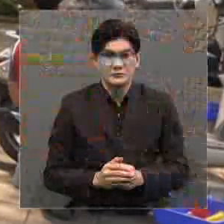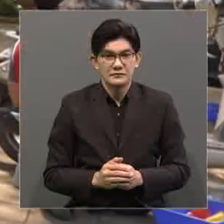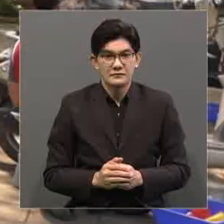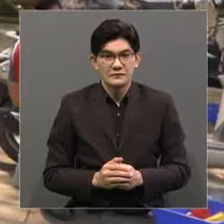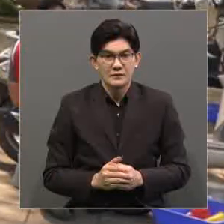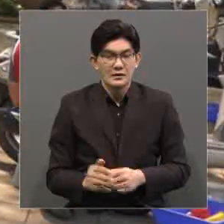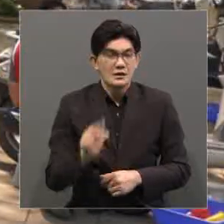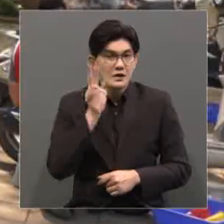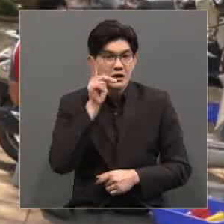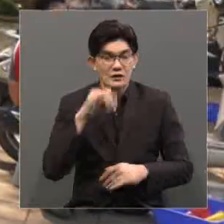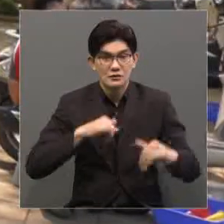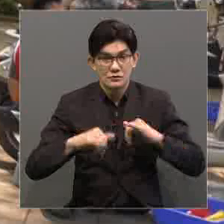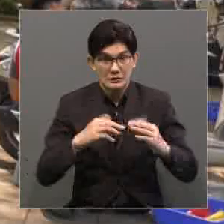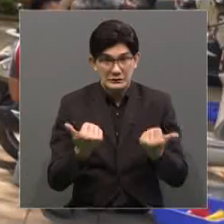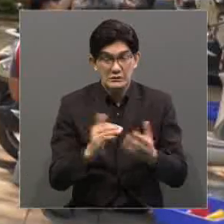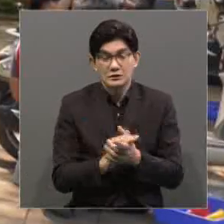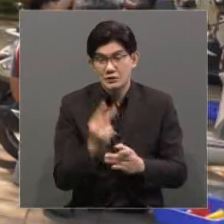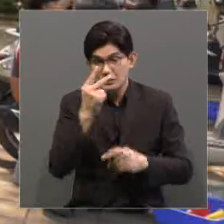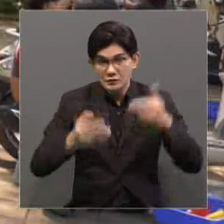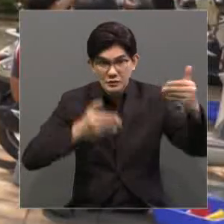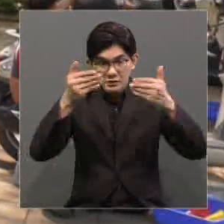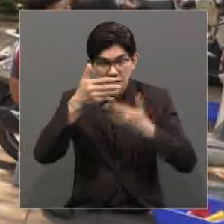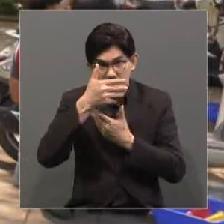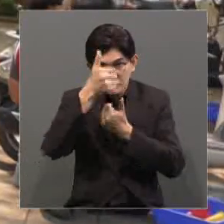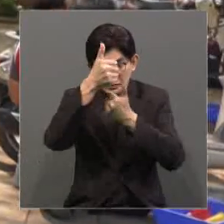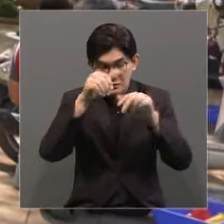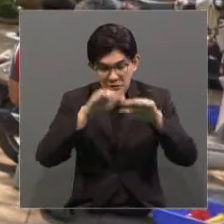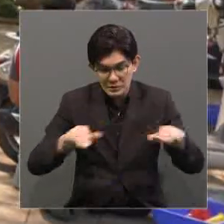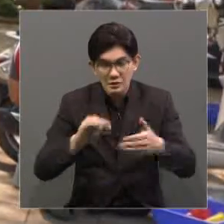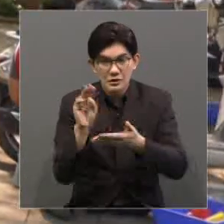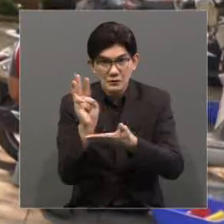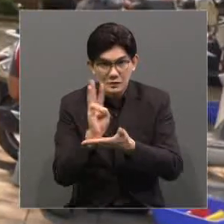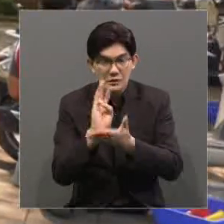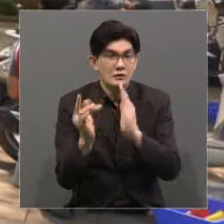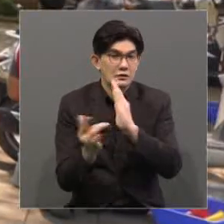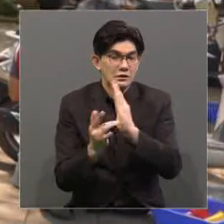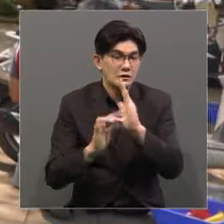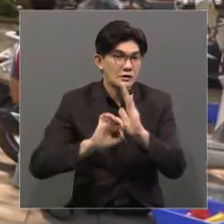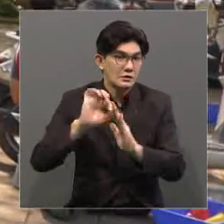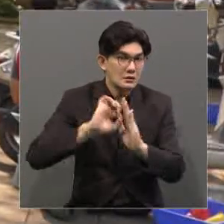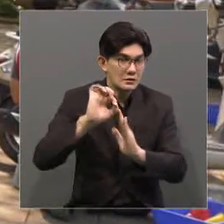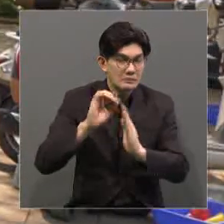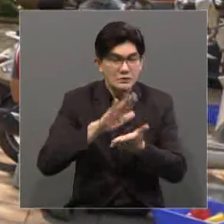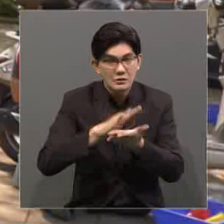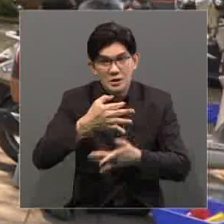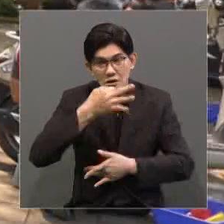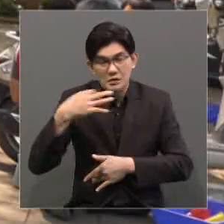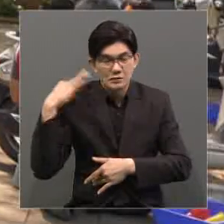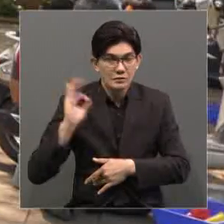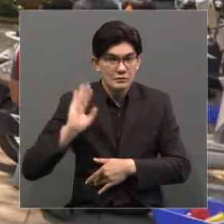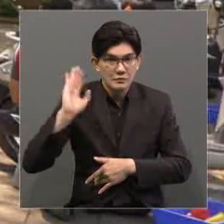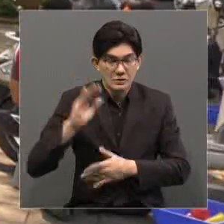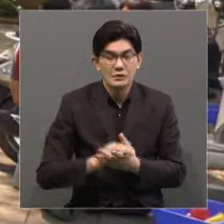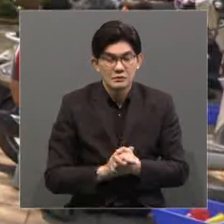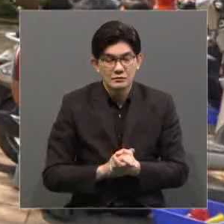ช่วงมุมข่าวเยาวชนวันนี้นะครับพาคุณผู้ชมมาดูกิจกรรมที่น่าสนใจของน้องๆจากวิทยาลัยเทคนิคเชียงใหม่ครับกับกิจกรรมอาชีวะจิตอาสาครับกับการ